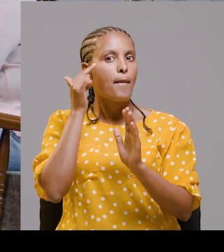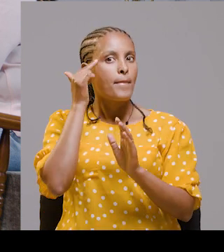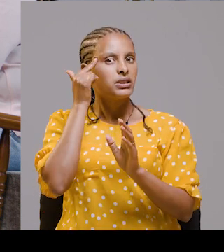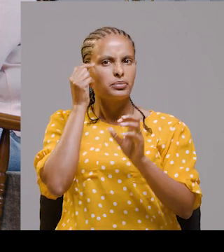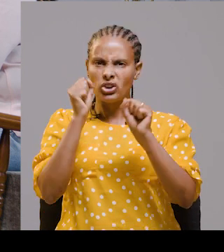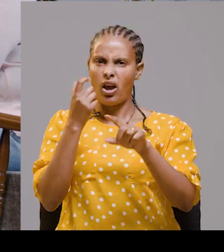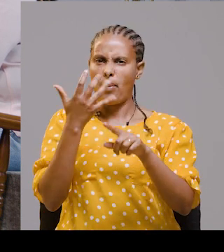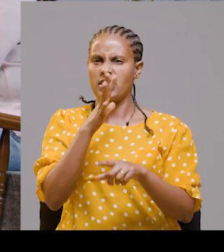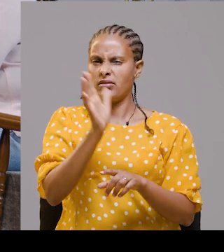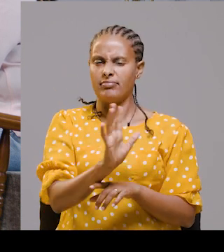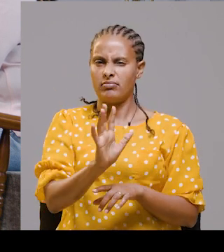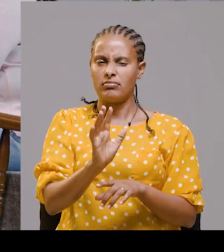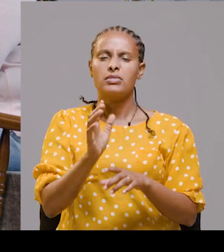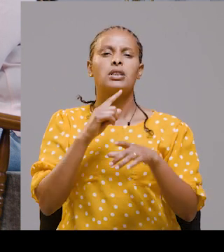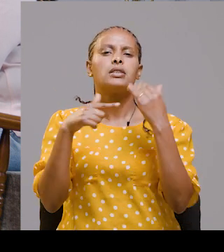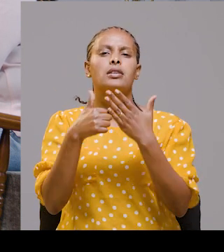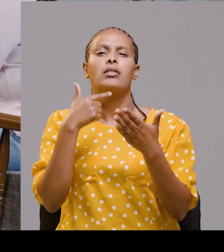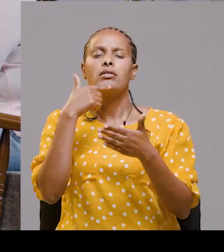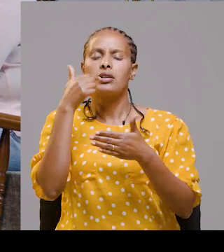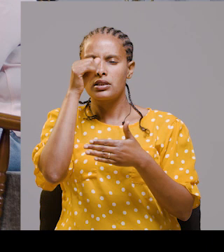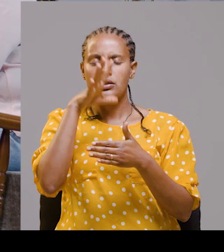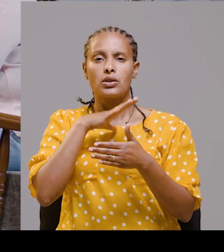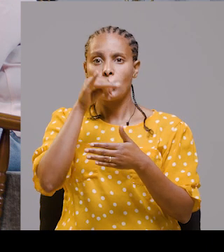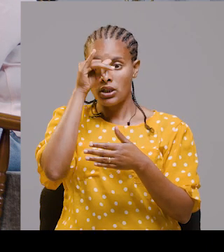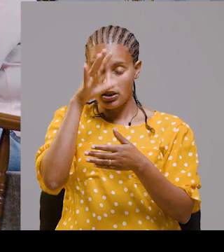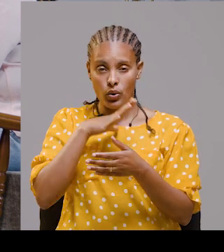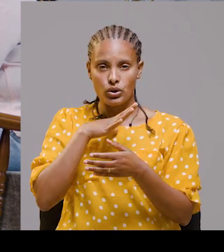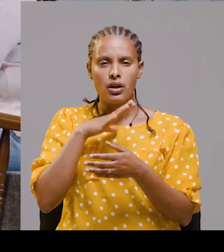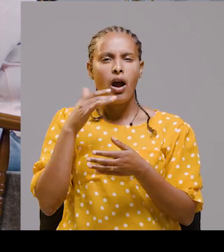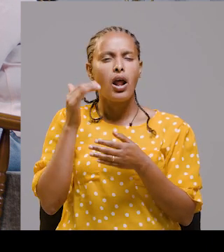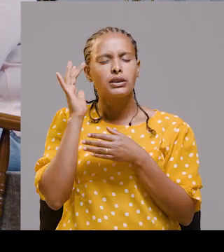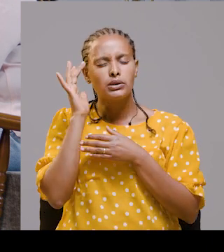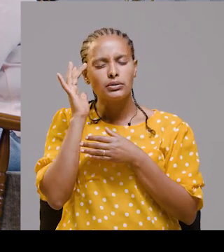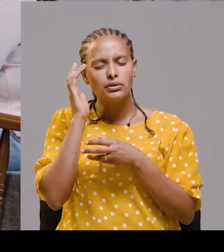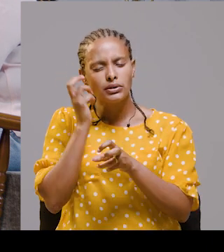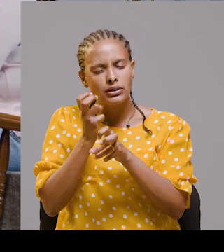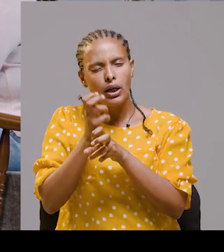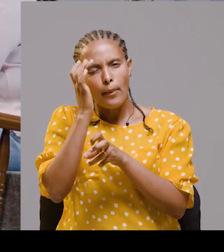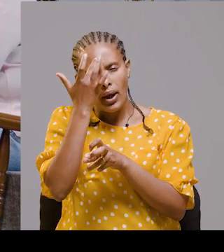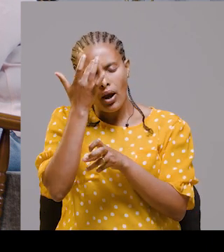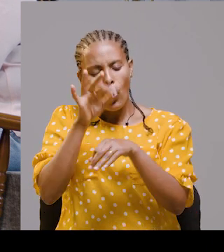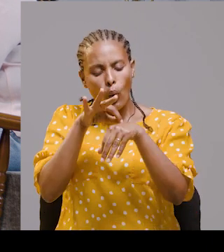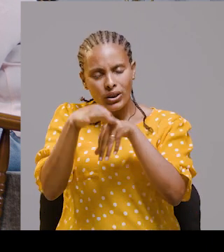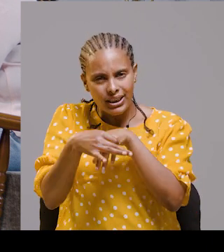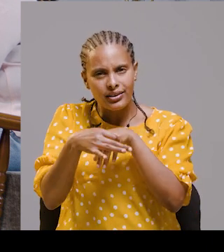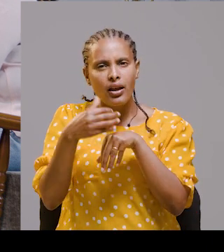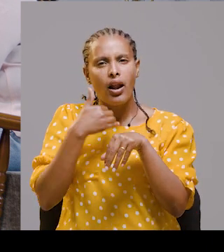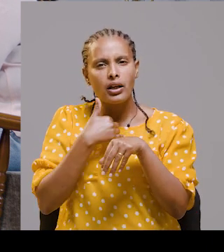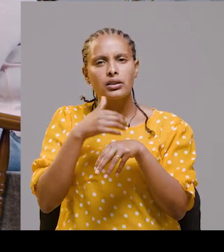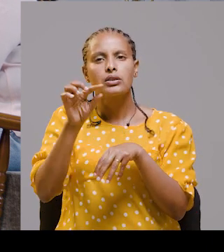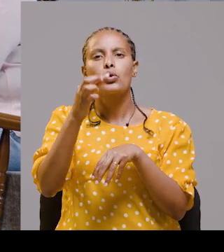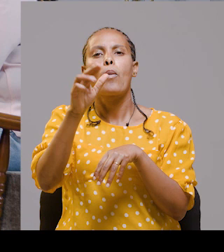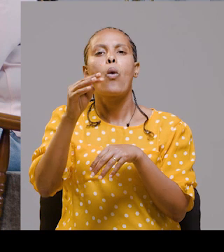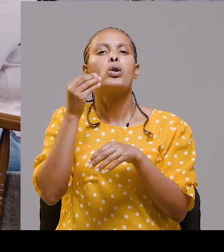የሚቻል አይመስለኝም ስለዚህ እነዚህ ሰዎች ያላቸውን ፔን ያላቸውን ህመም ያላቸውን ቁስለት ያላቸውን ትሮማ